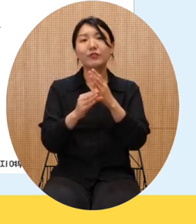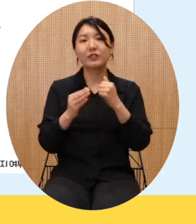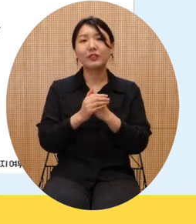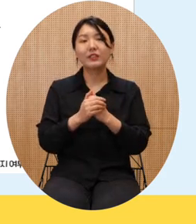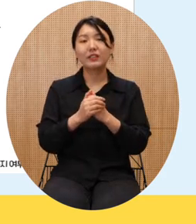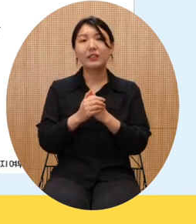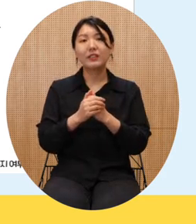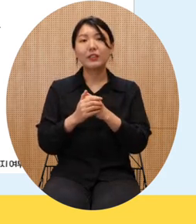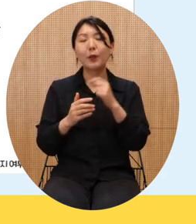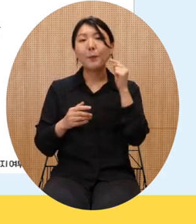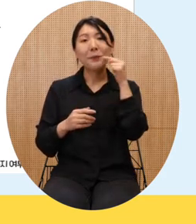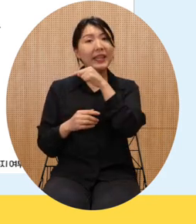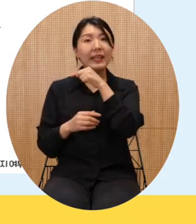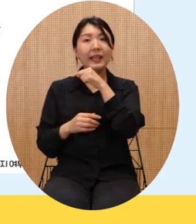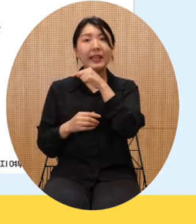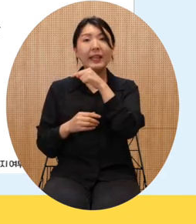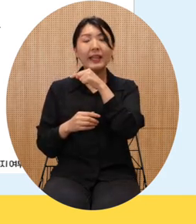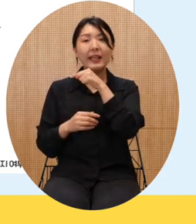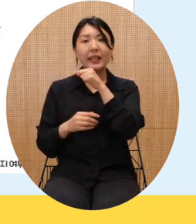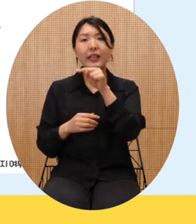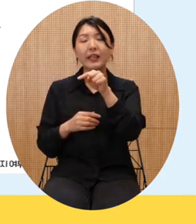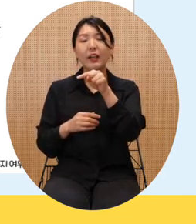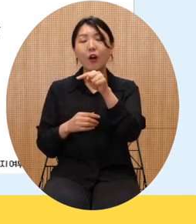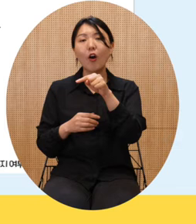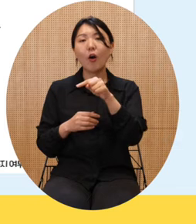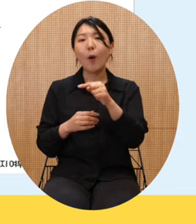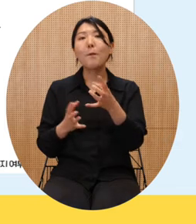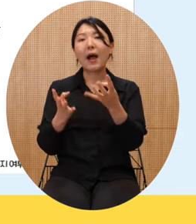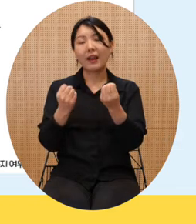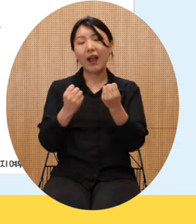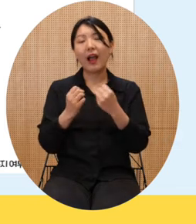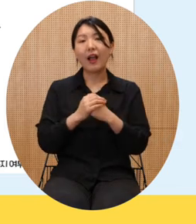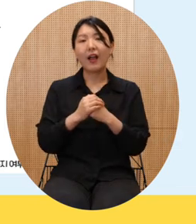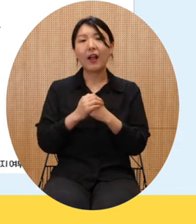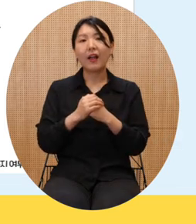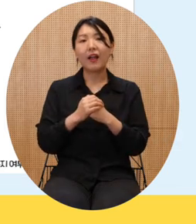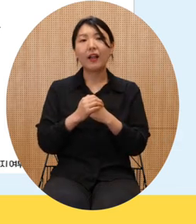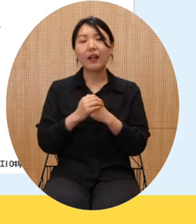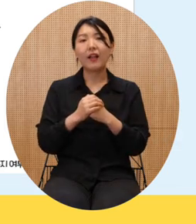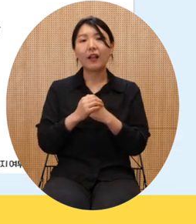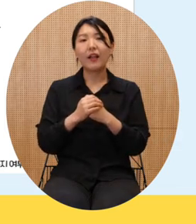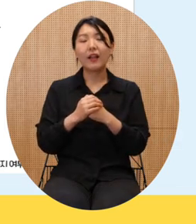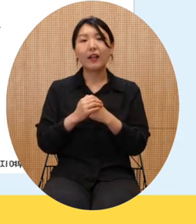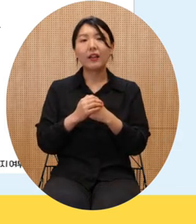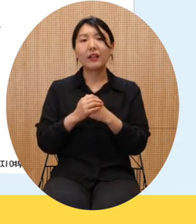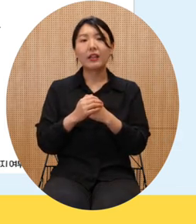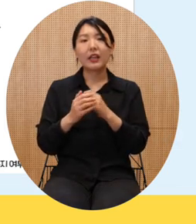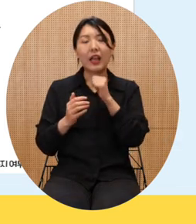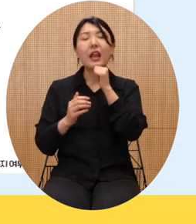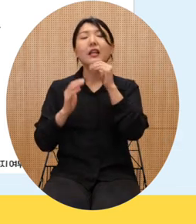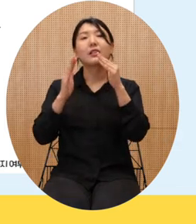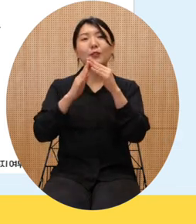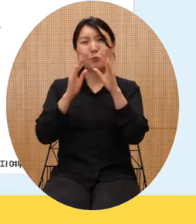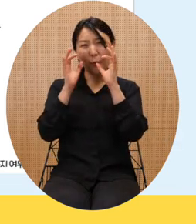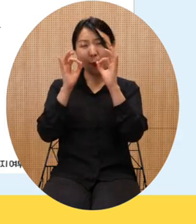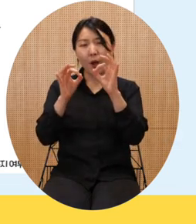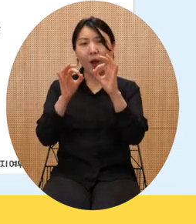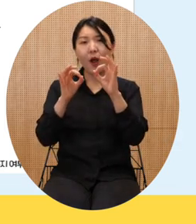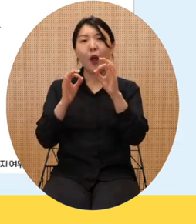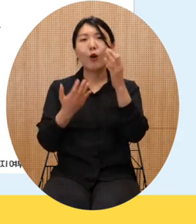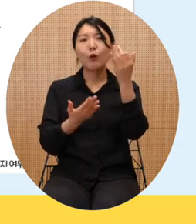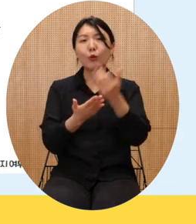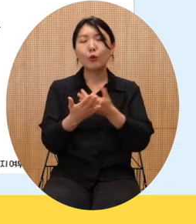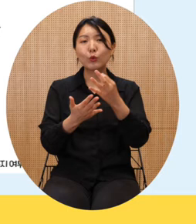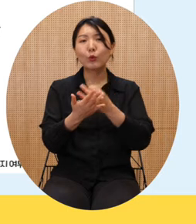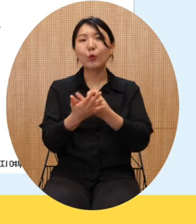지금 나타나고 있습니다. 예, 채무 불이행 가구 비율이 상당히 높거든요. 지금 이런 저희가